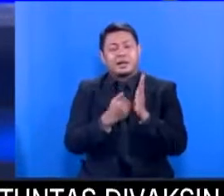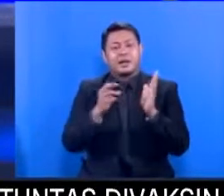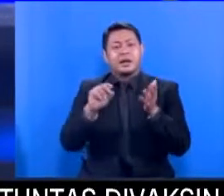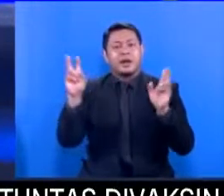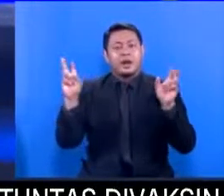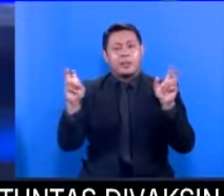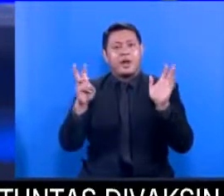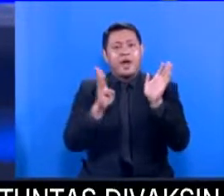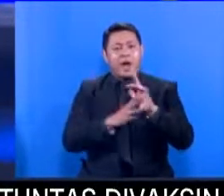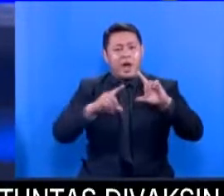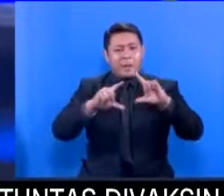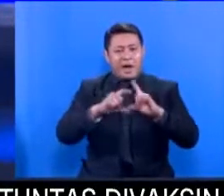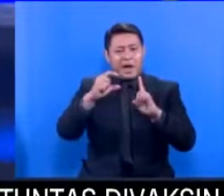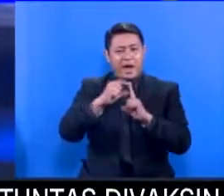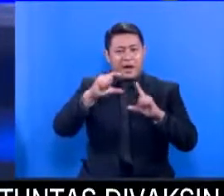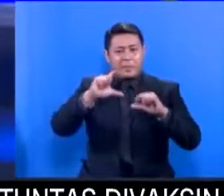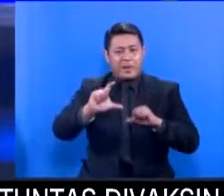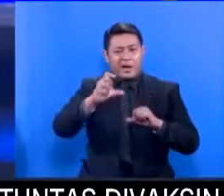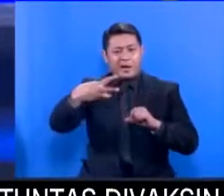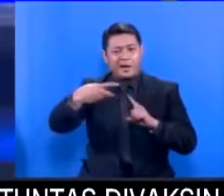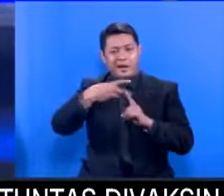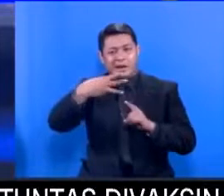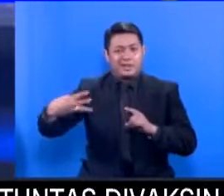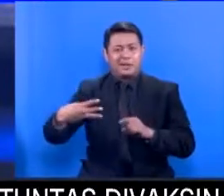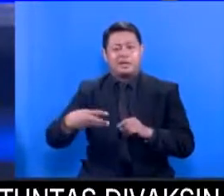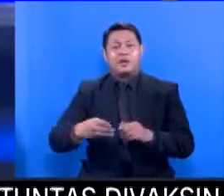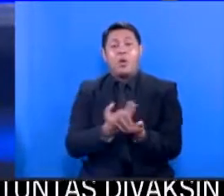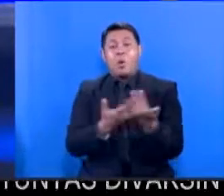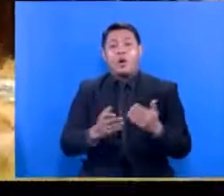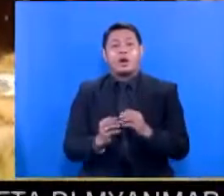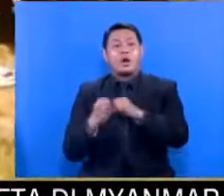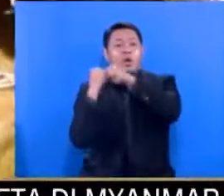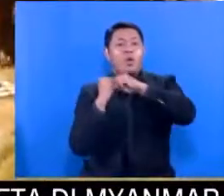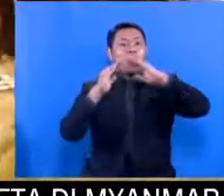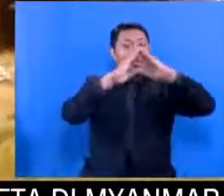Mapalete Bola, di mana warga beramai-ramai memindahkan rumah.